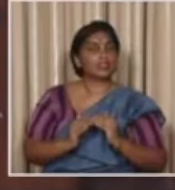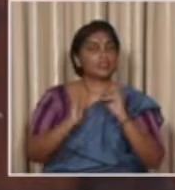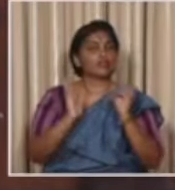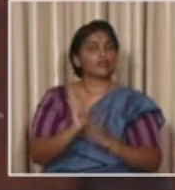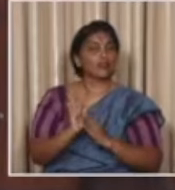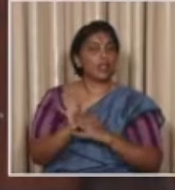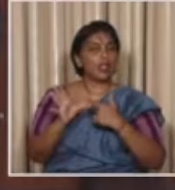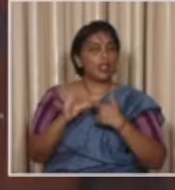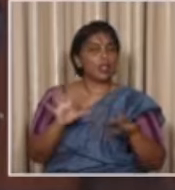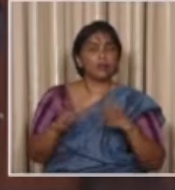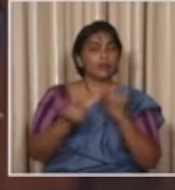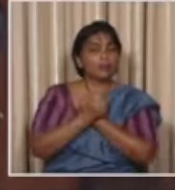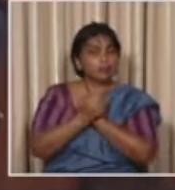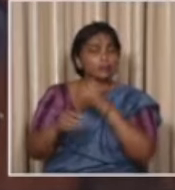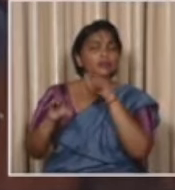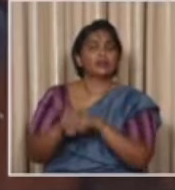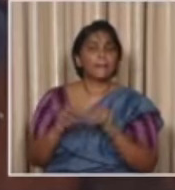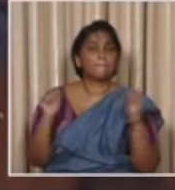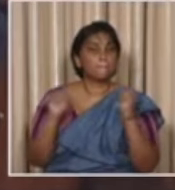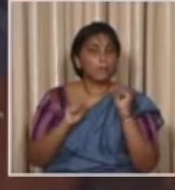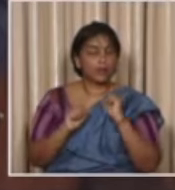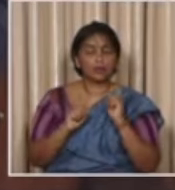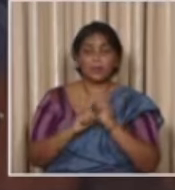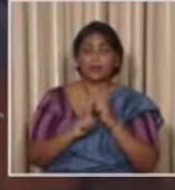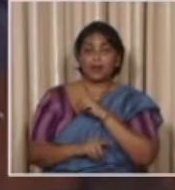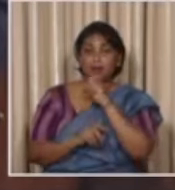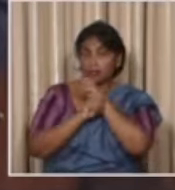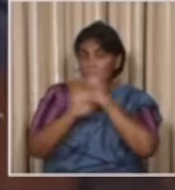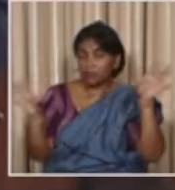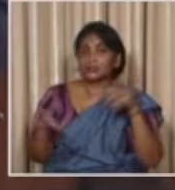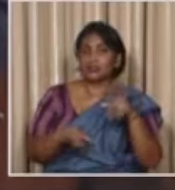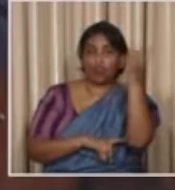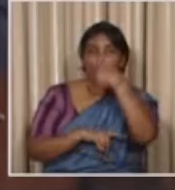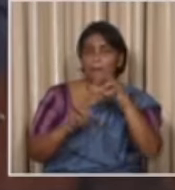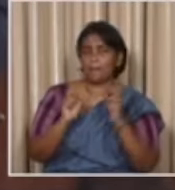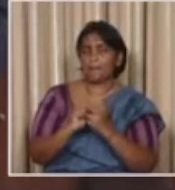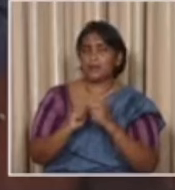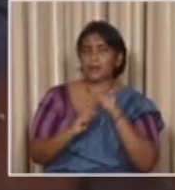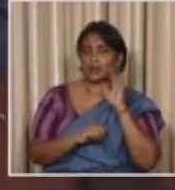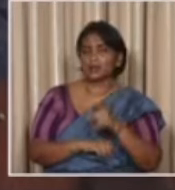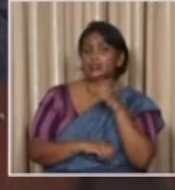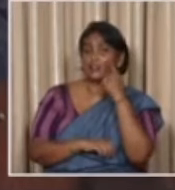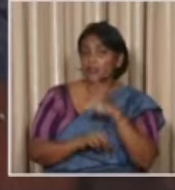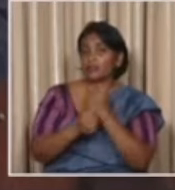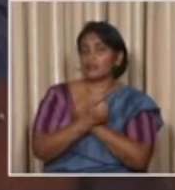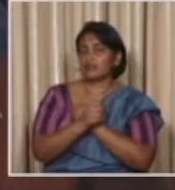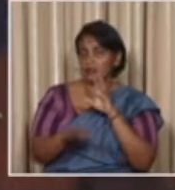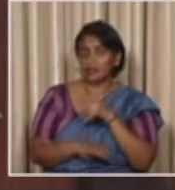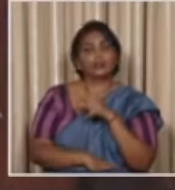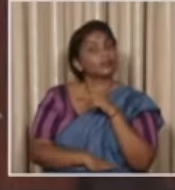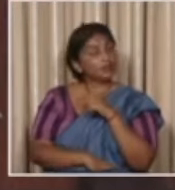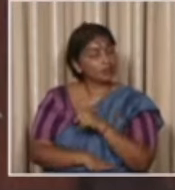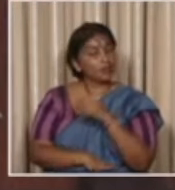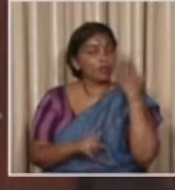මේ අපපතත් හිරේ ඉන්න ගමන් ඇයි බය වුනේ? පිල්ලියන් කට ඇරියොත් එමේ ඔක්කොම ලැටම ප්‍රශ්නයක් වෙයි කියලා බය වුණා. ඒකයි යාව නිදහස් කරන්න සිදුනේ. ඉතින්